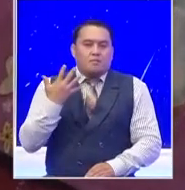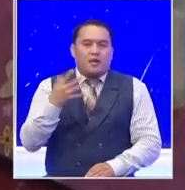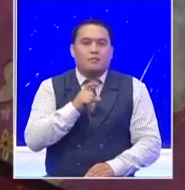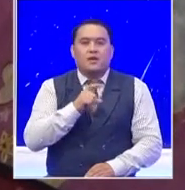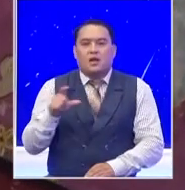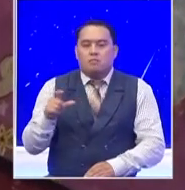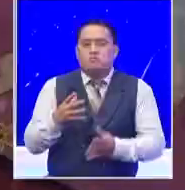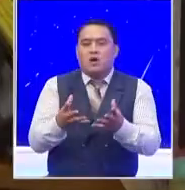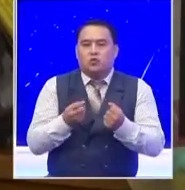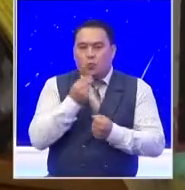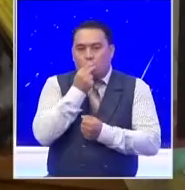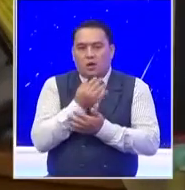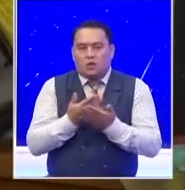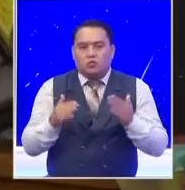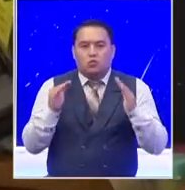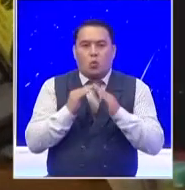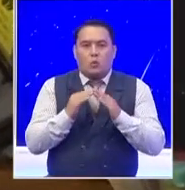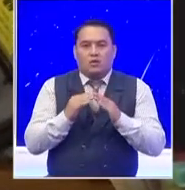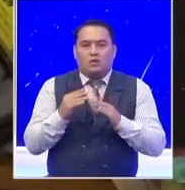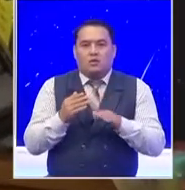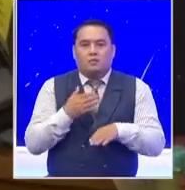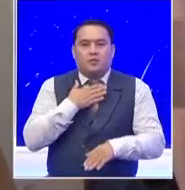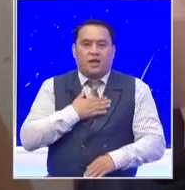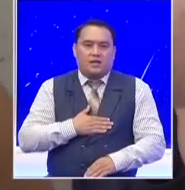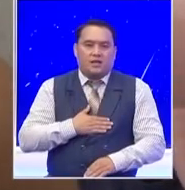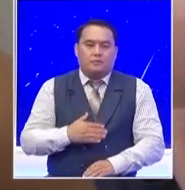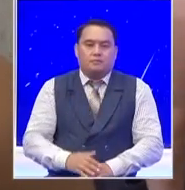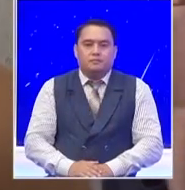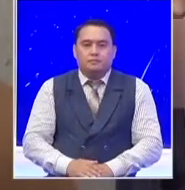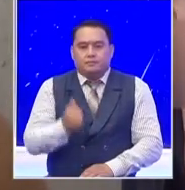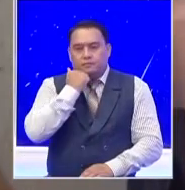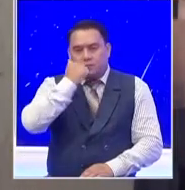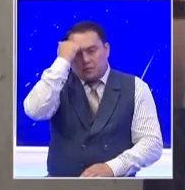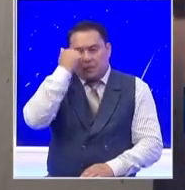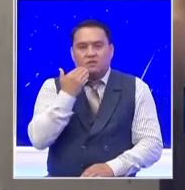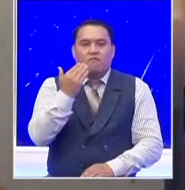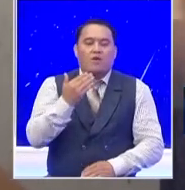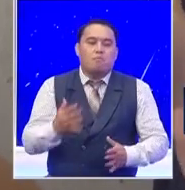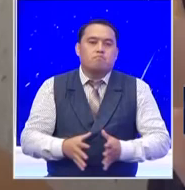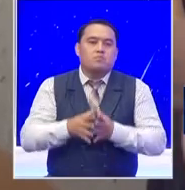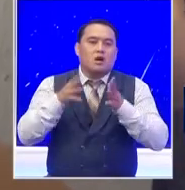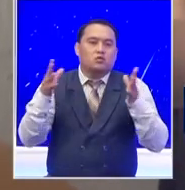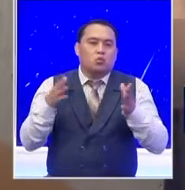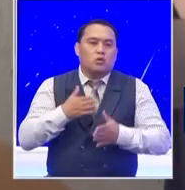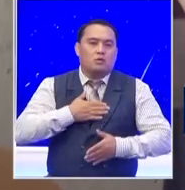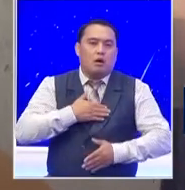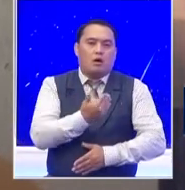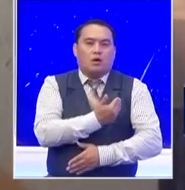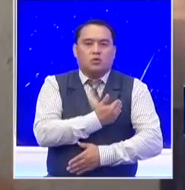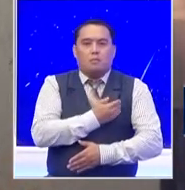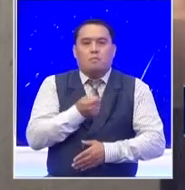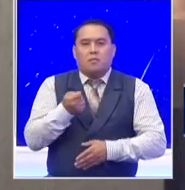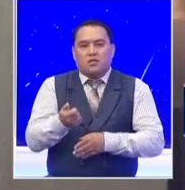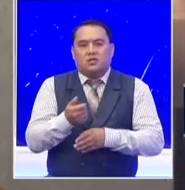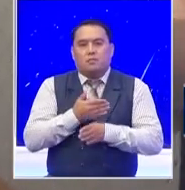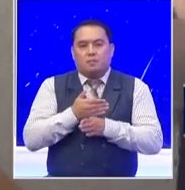этаже, получить продукты с доставкой на дом было вдвойне приятно. Спасибо вам большое. Благодаря вам я хотя бы понемножку